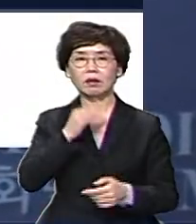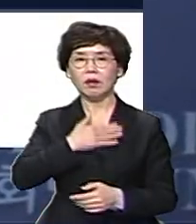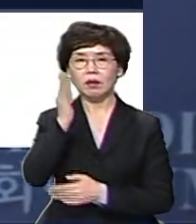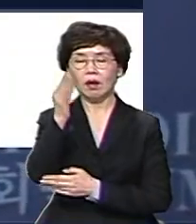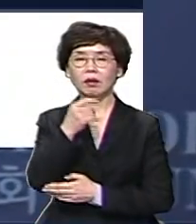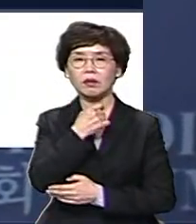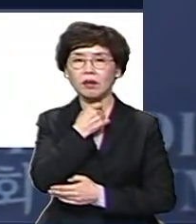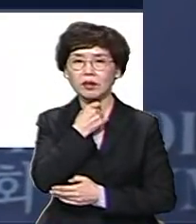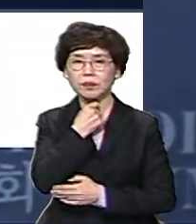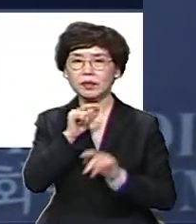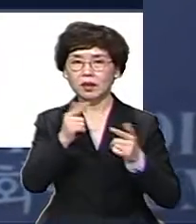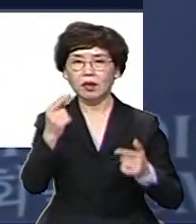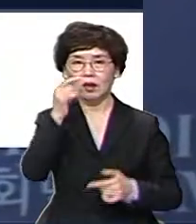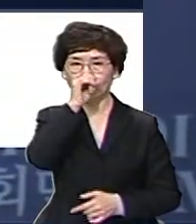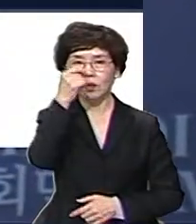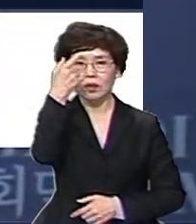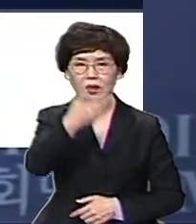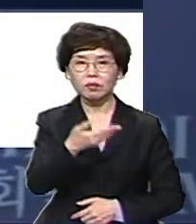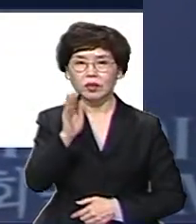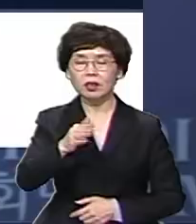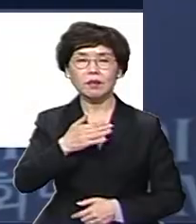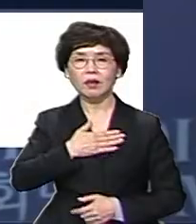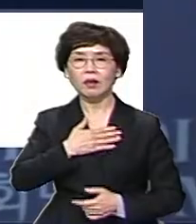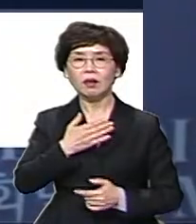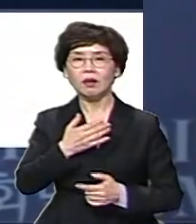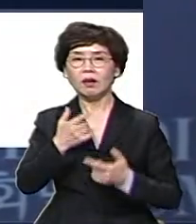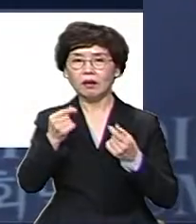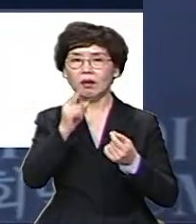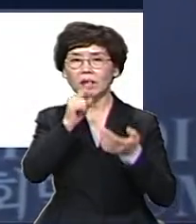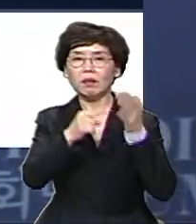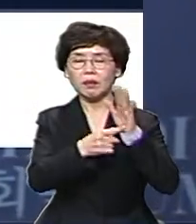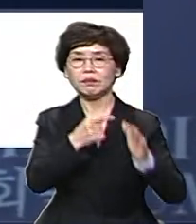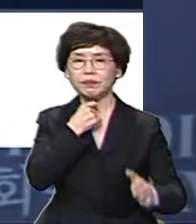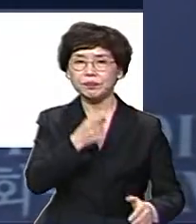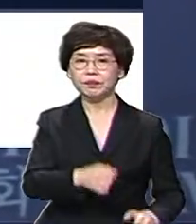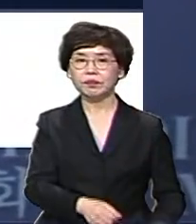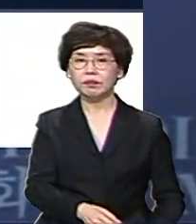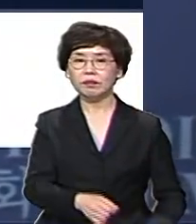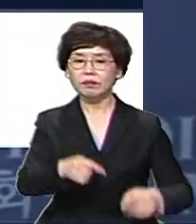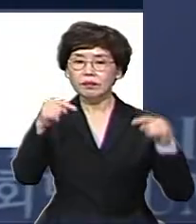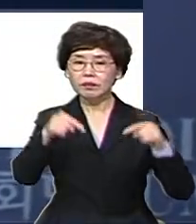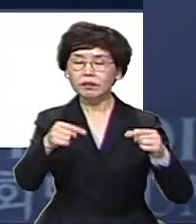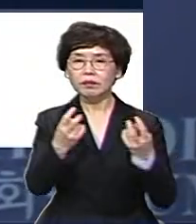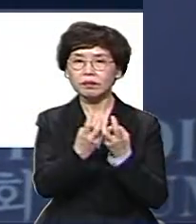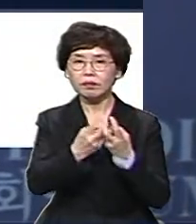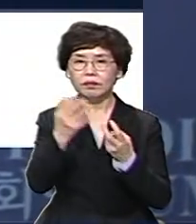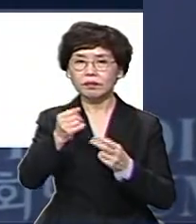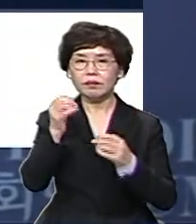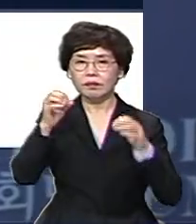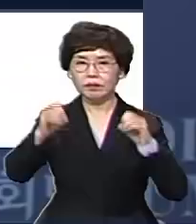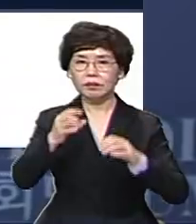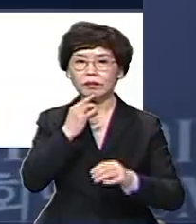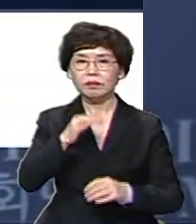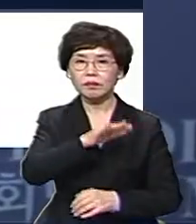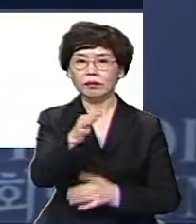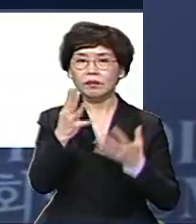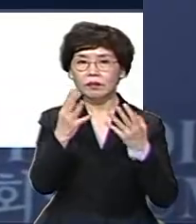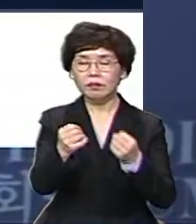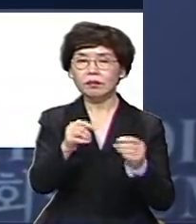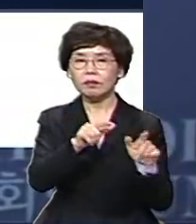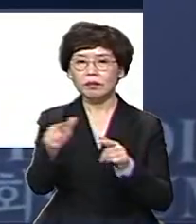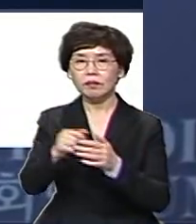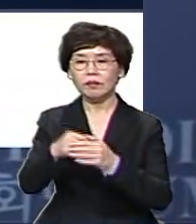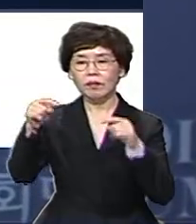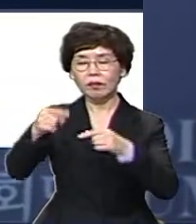포기해서 FFVD를 하라고 해서 그러면 FFVD 대신에 제재를 해제해 주겠다고 하신 것입니까? 그 부분은 제가 얘기하고 싶지 않습니다.